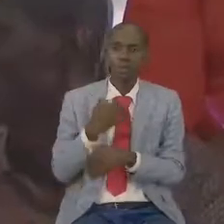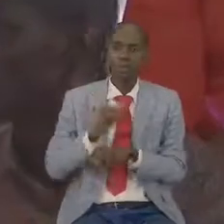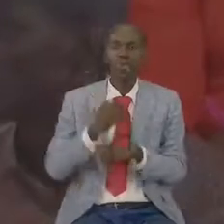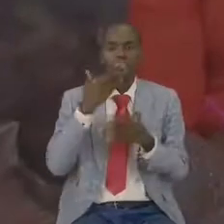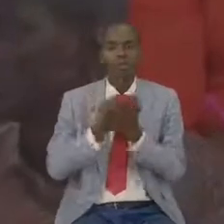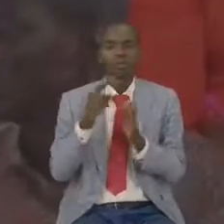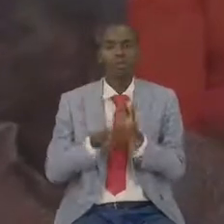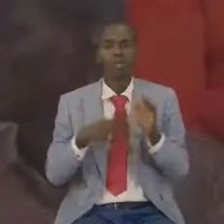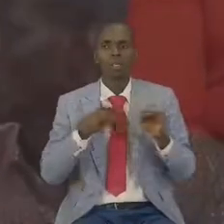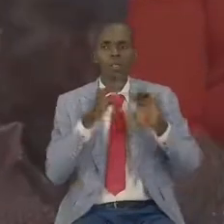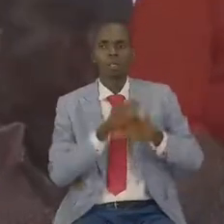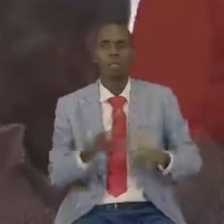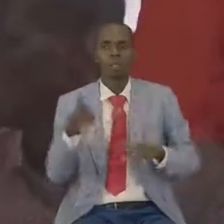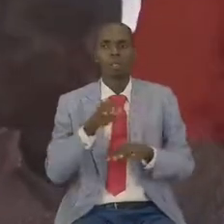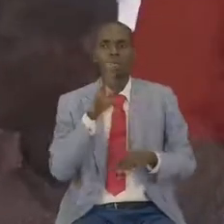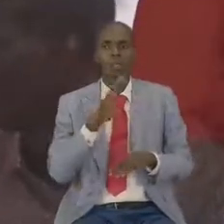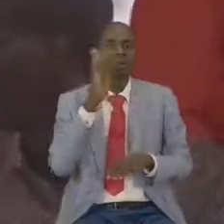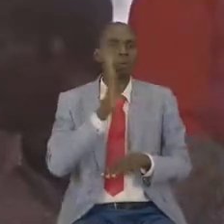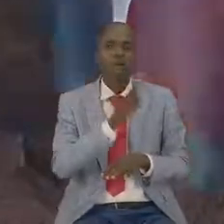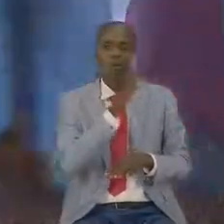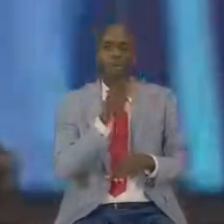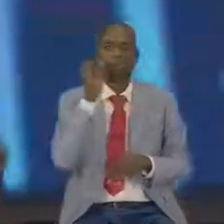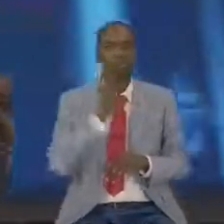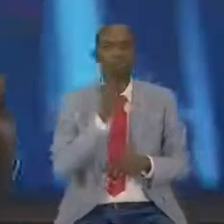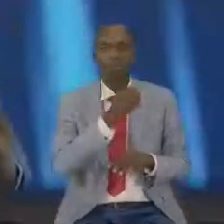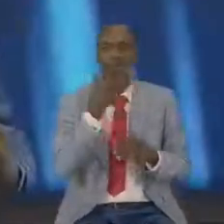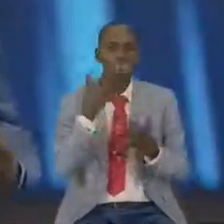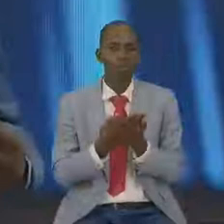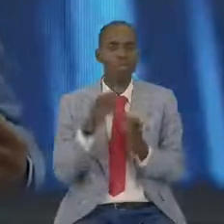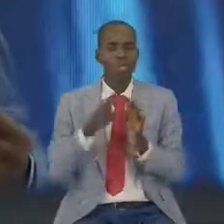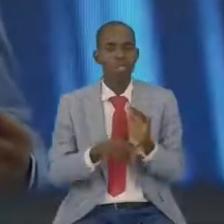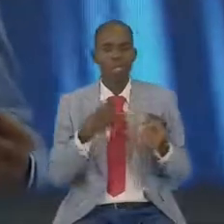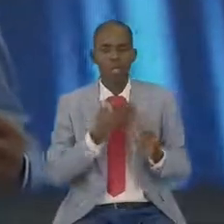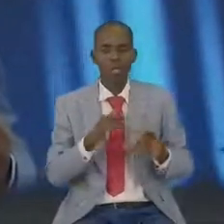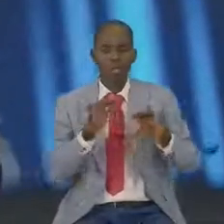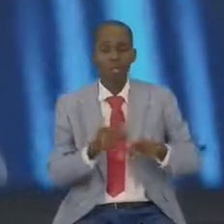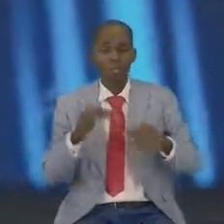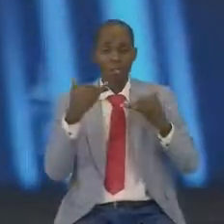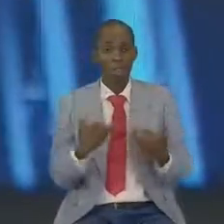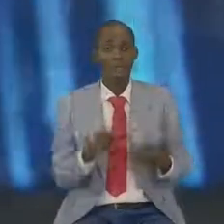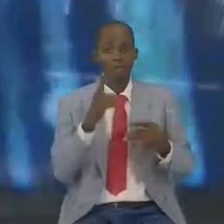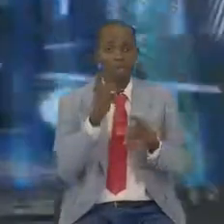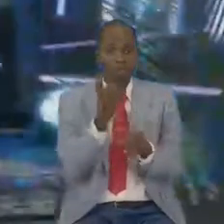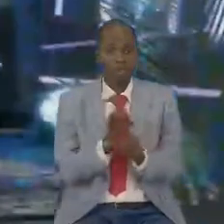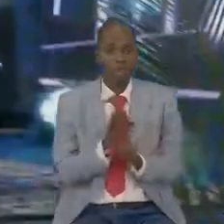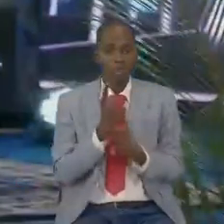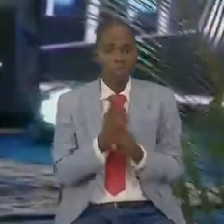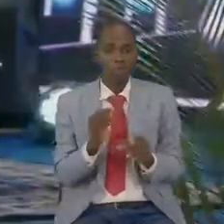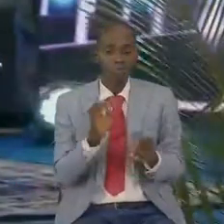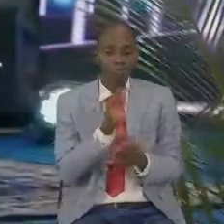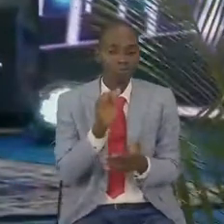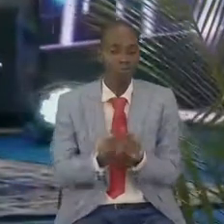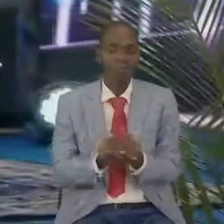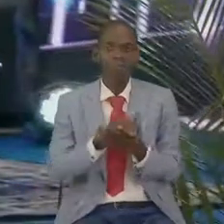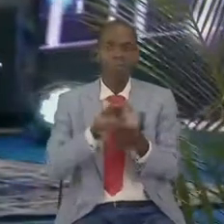et grâce. Tu es célibataire, bonté et grâce. Maintenant, tu viens de te marier, félicitations, bonté